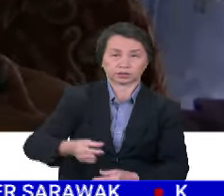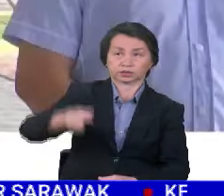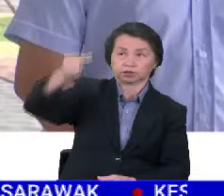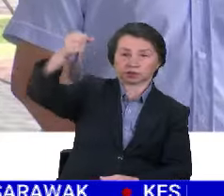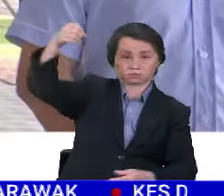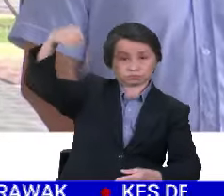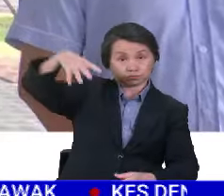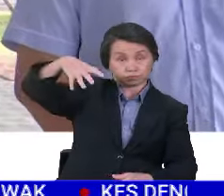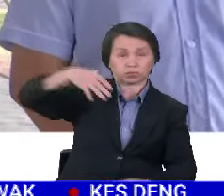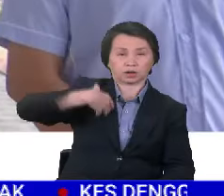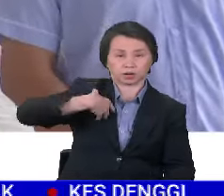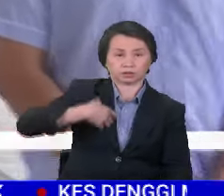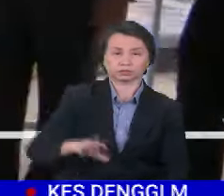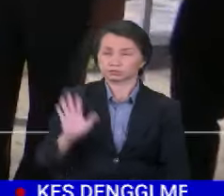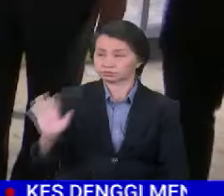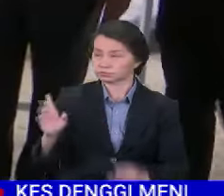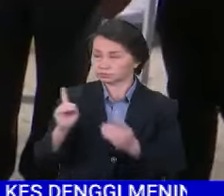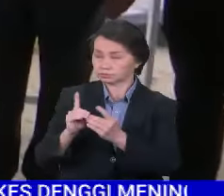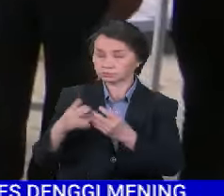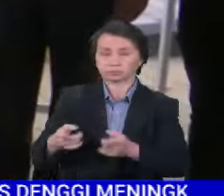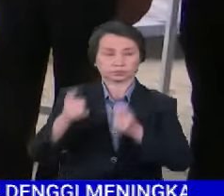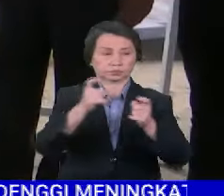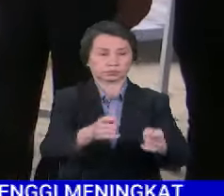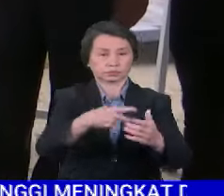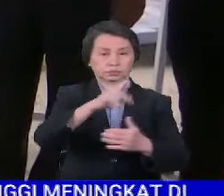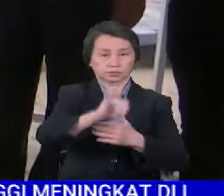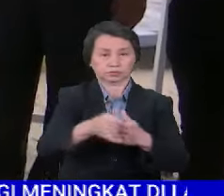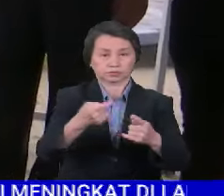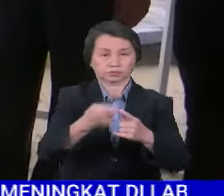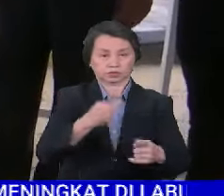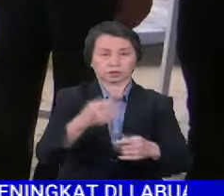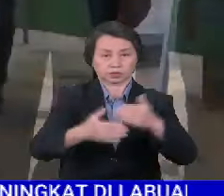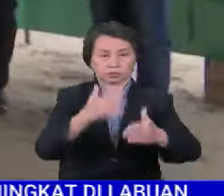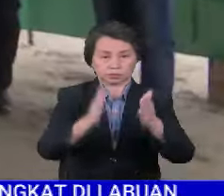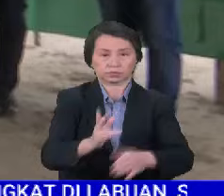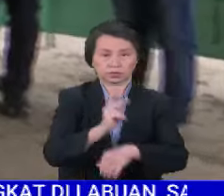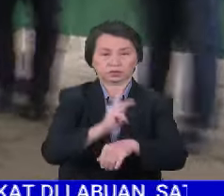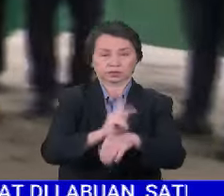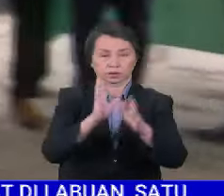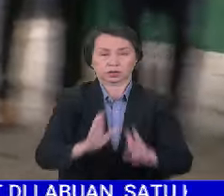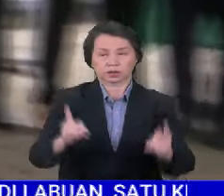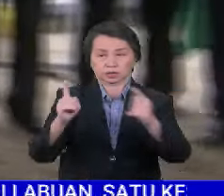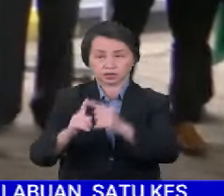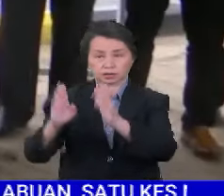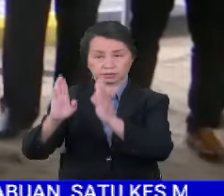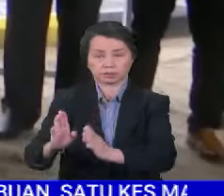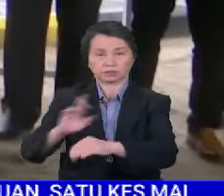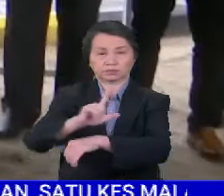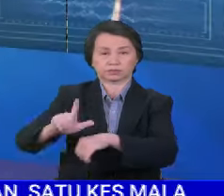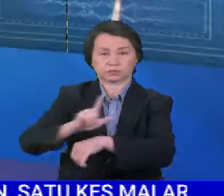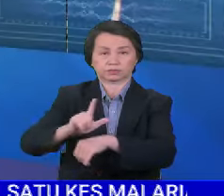beliau ditemui selepas majelis penyerahan simbolis Project itu daripada pihak pemaju kontraktor kepada perbadanan